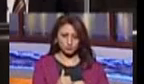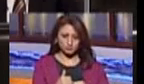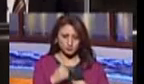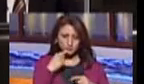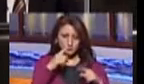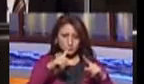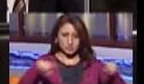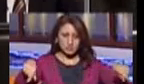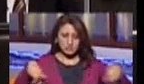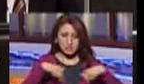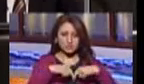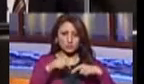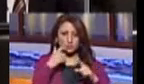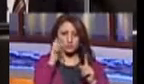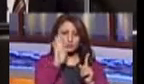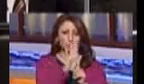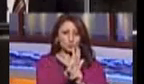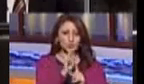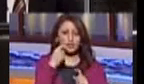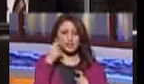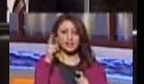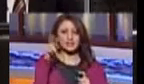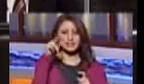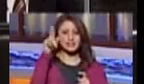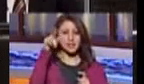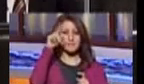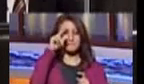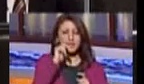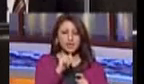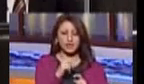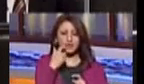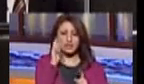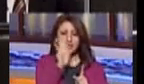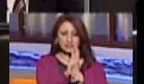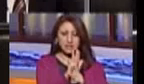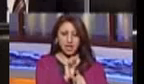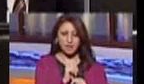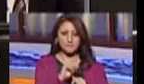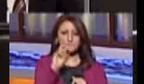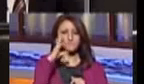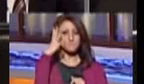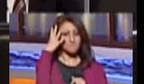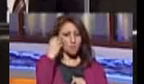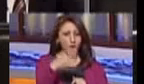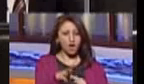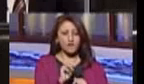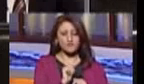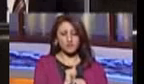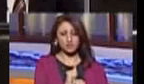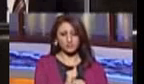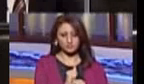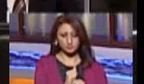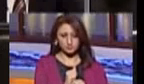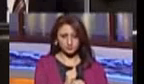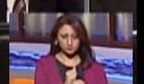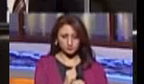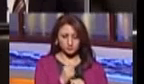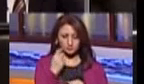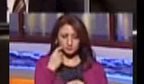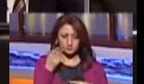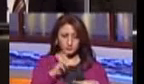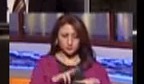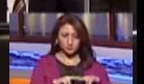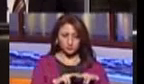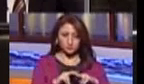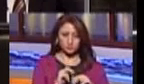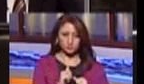وصندوق دعم وتنمية الصادرات، اللي هو زي ما بيكون بيدي بونس أو مكافأة للمصدر حتى يستطيع أن ينافس خارجيا، فهي